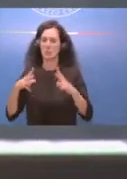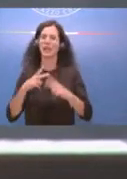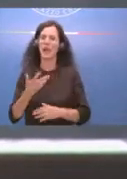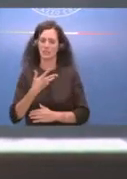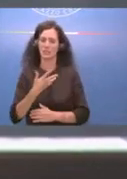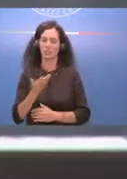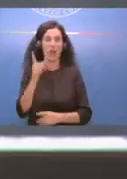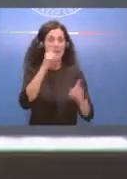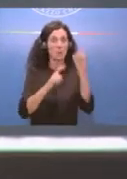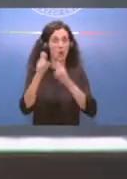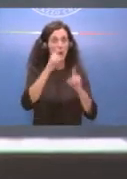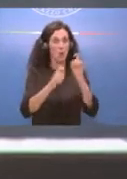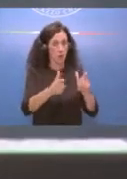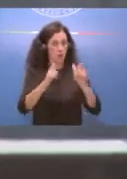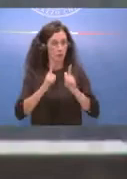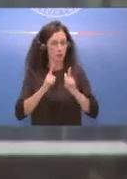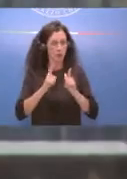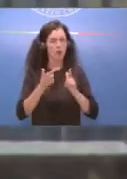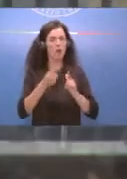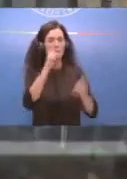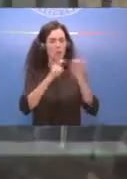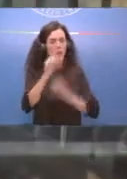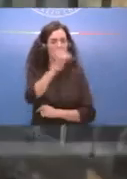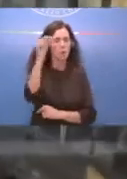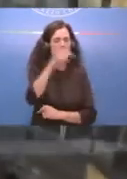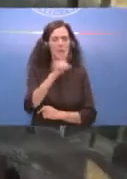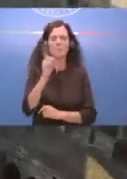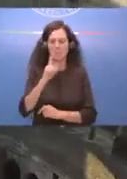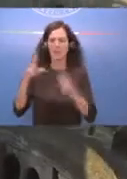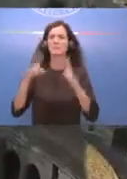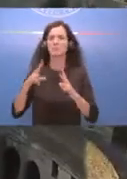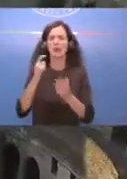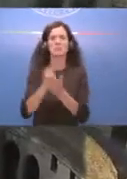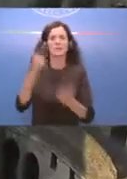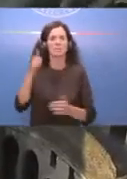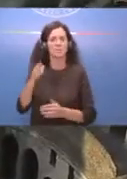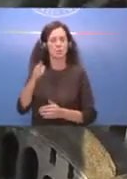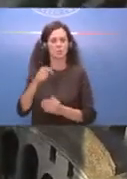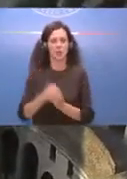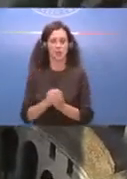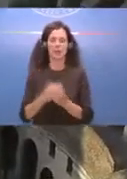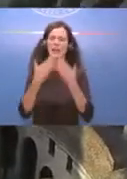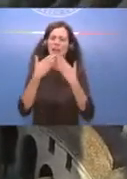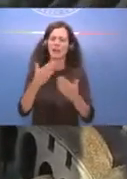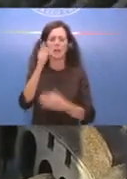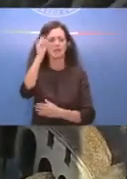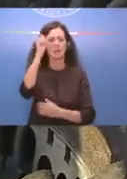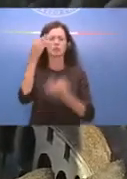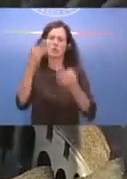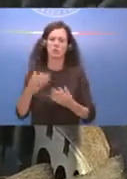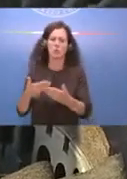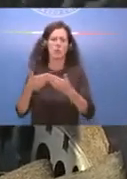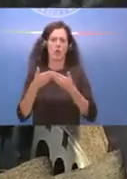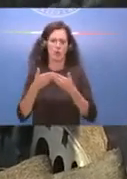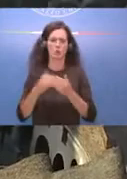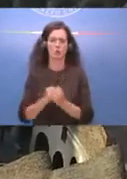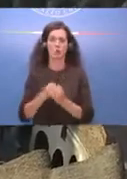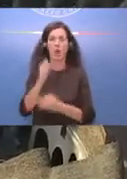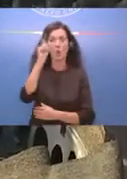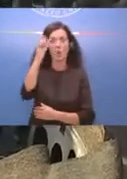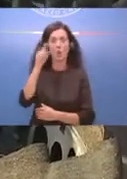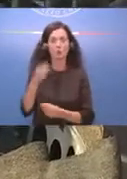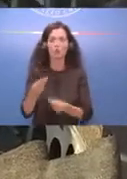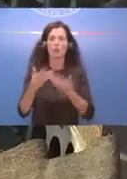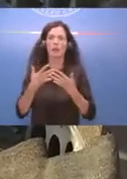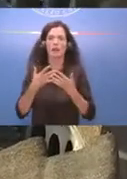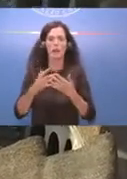non debbono mai mai prevalere sulla speranza sarà proprio la cultura ad aiutarci sarà lo strumento decisivo per una crescita